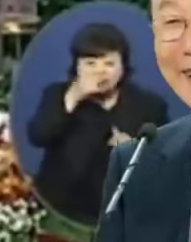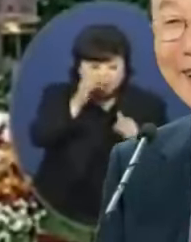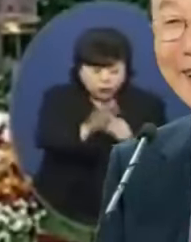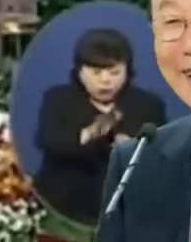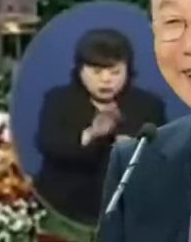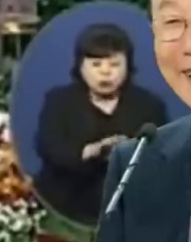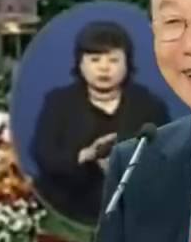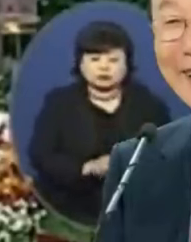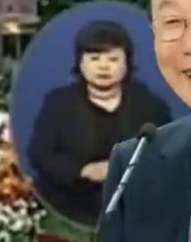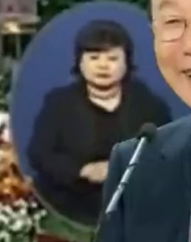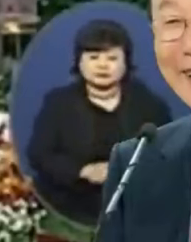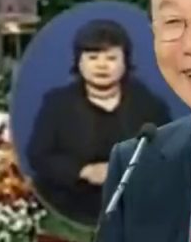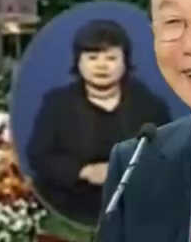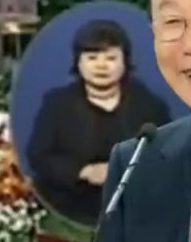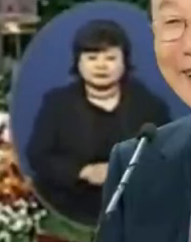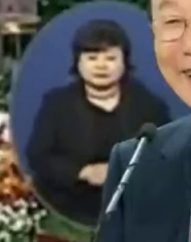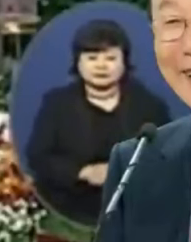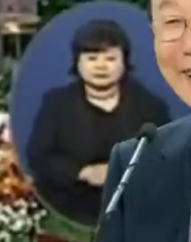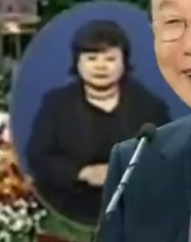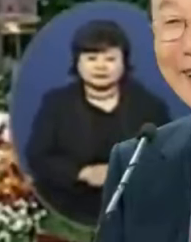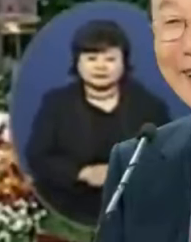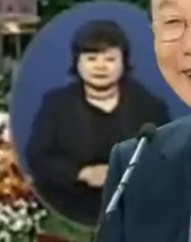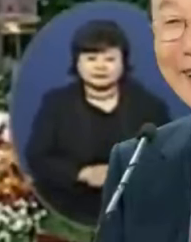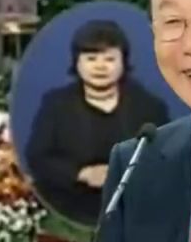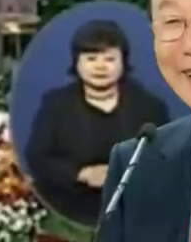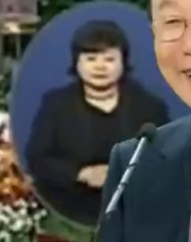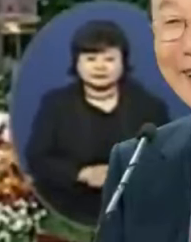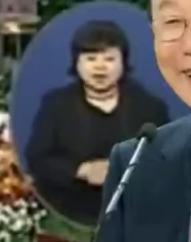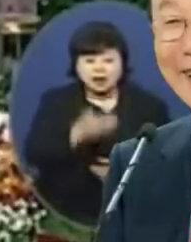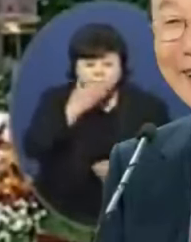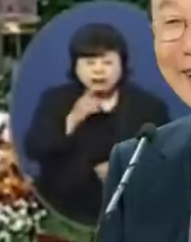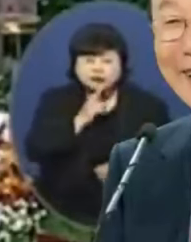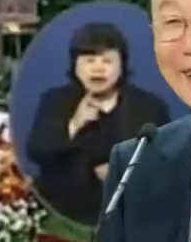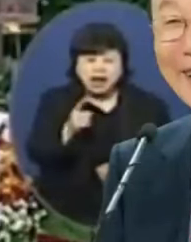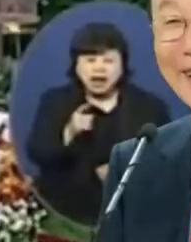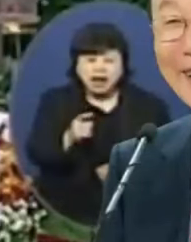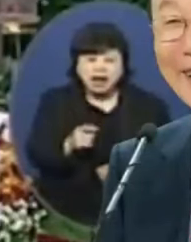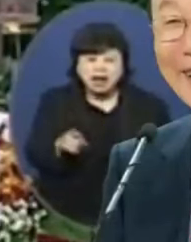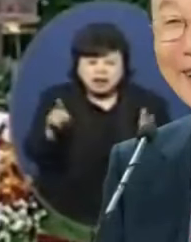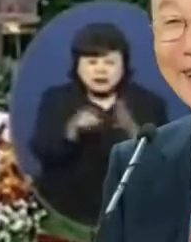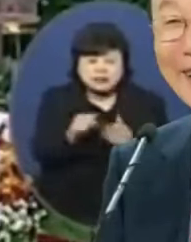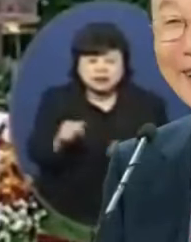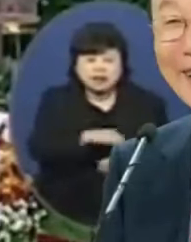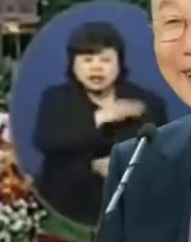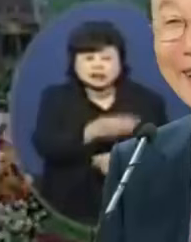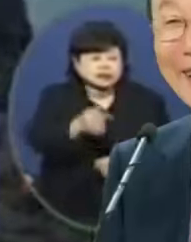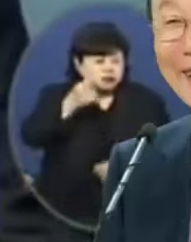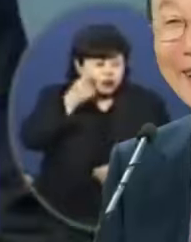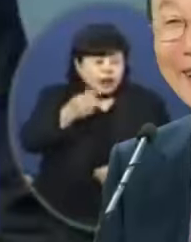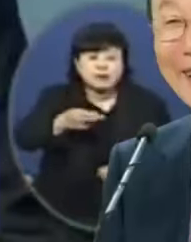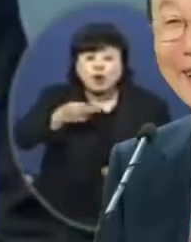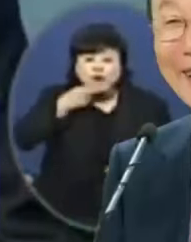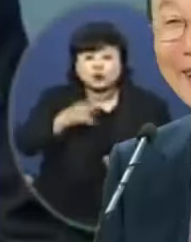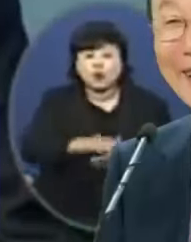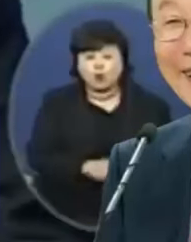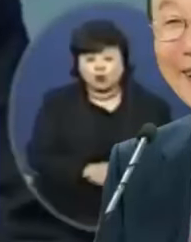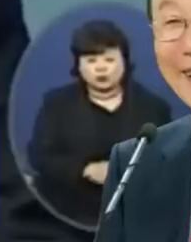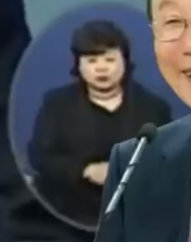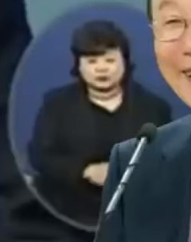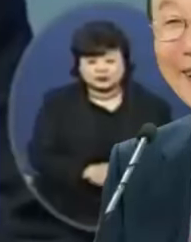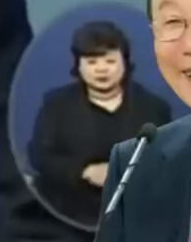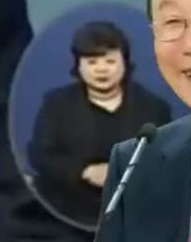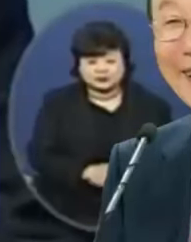것으로 부르시는 하나님이시니 우리에게 말씀하기를 할 수 있거든요. 무슨 말이냐? 믿는 자에게는 능치 못하심이 없나니라.